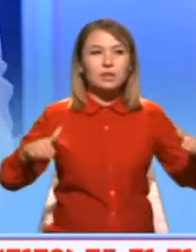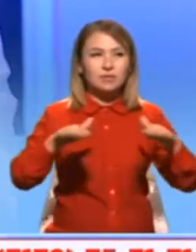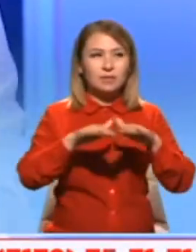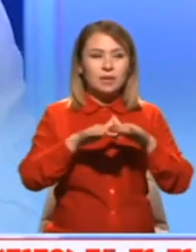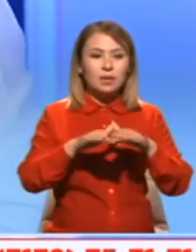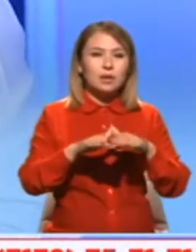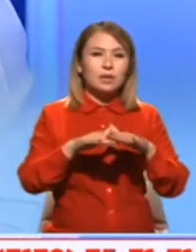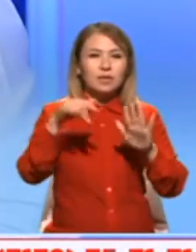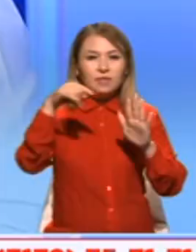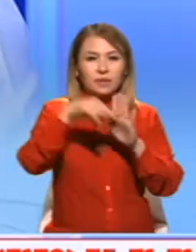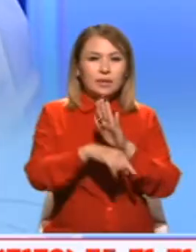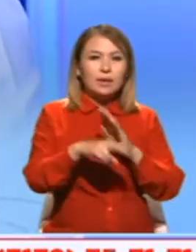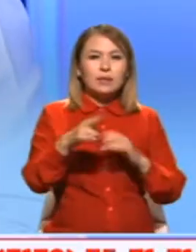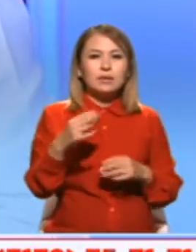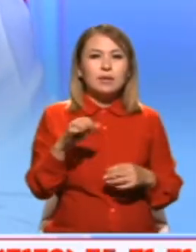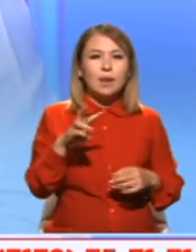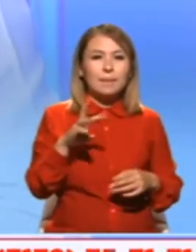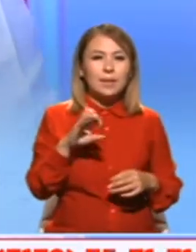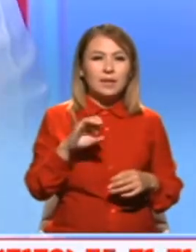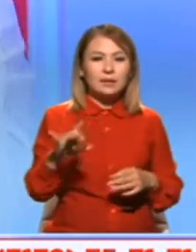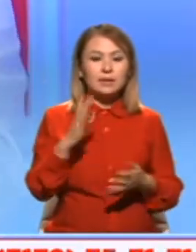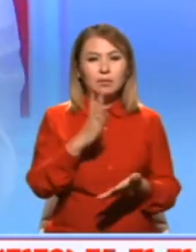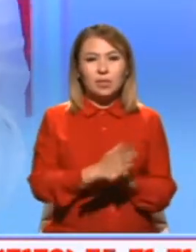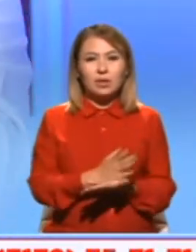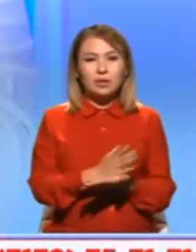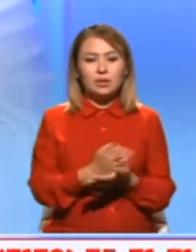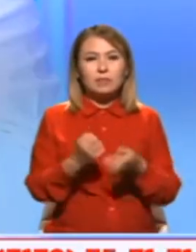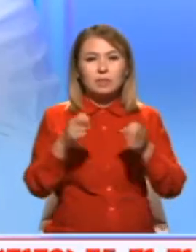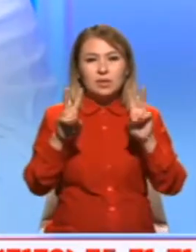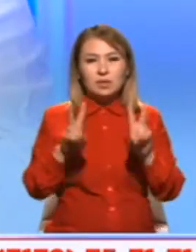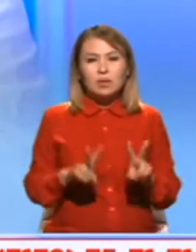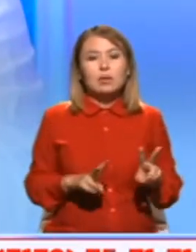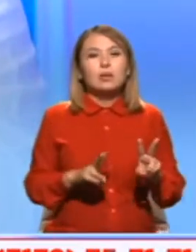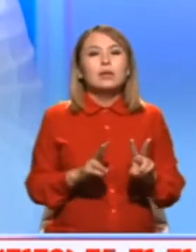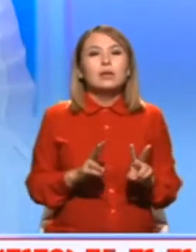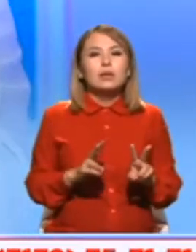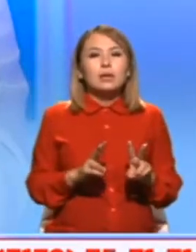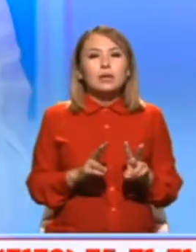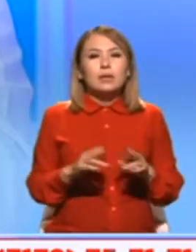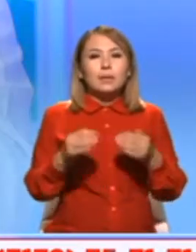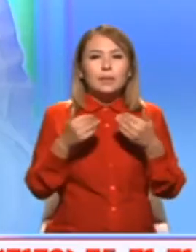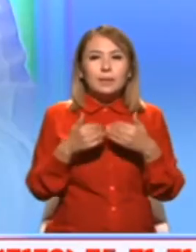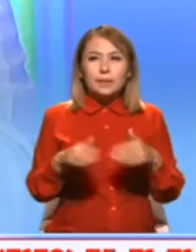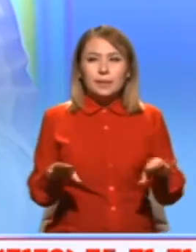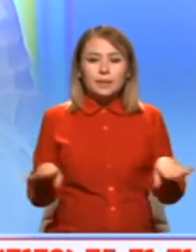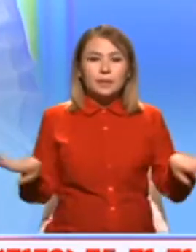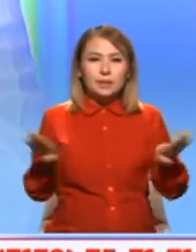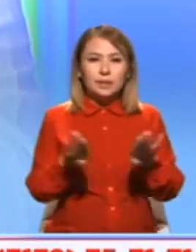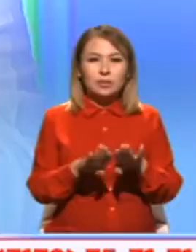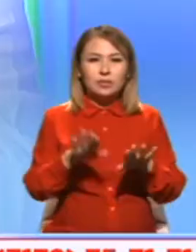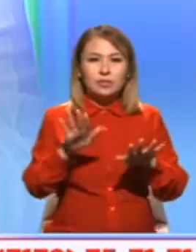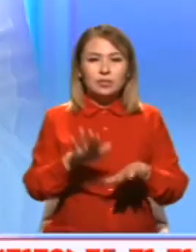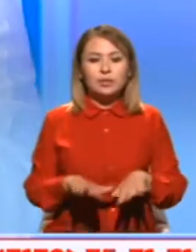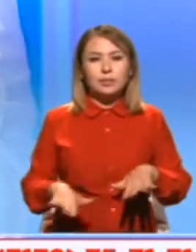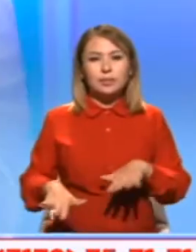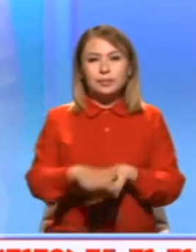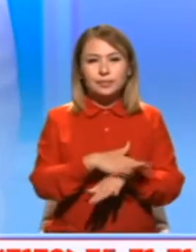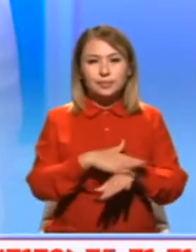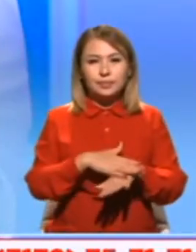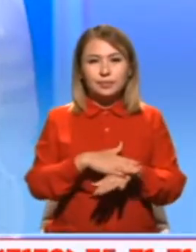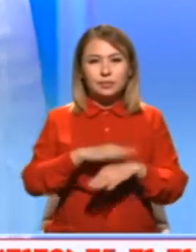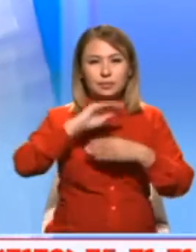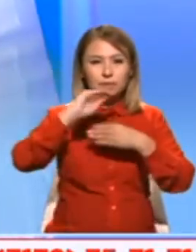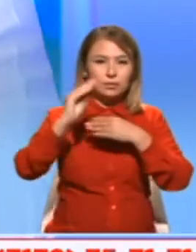кіре алатын өзінің диаметрі мөлшері бар арнайы ашық алаңдар болады. Сол жерден, яғни сол ашық алаңдарына сыртқы жақтан, яғни